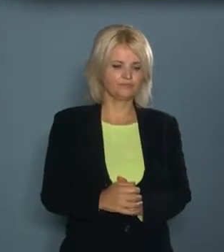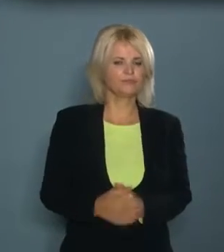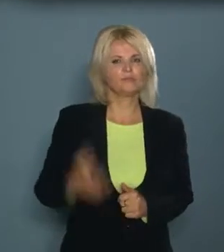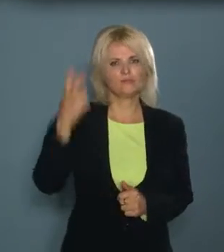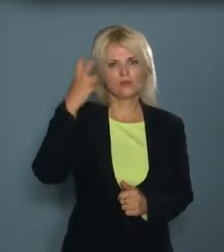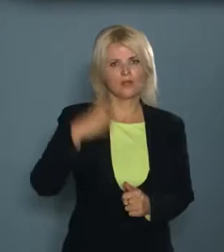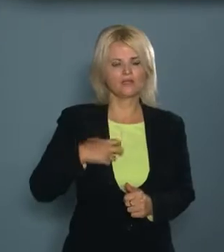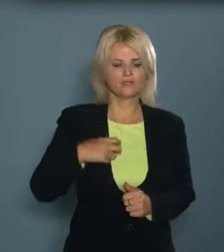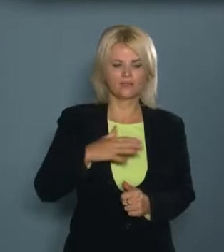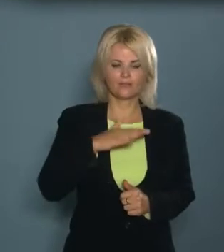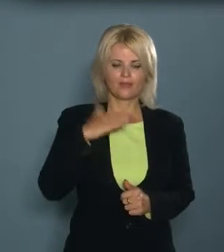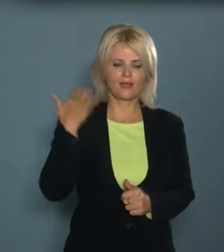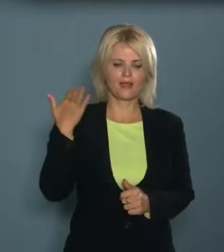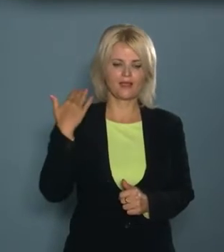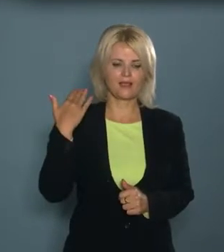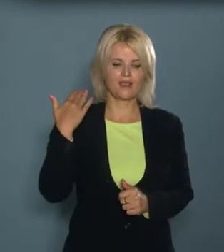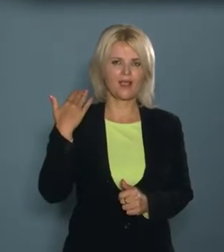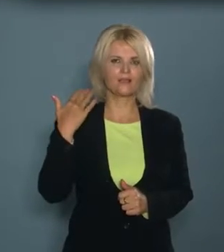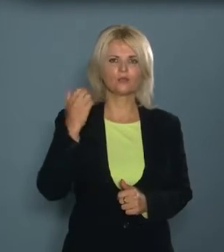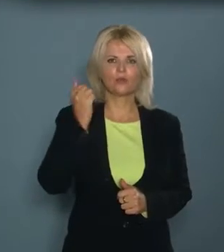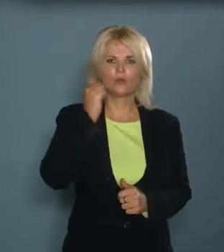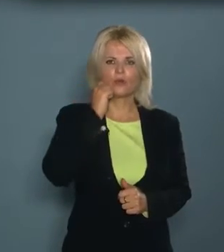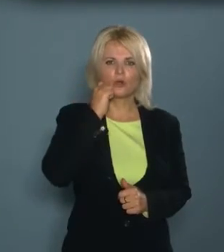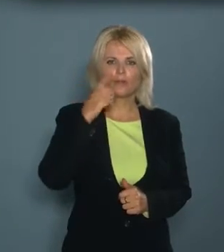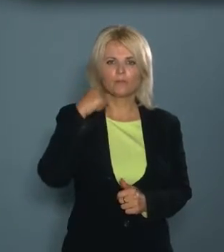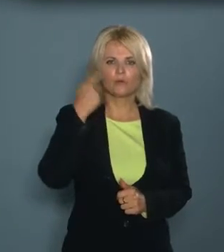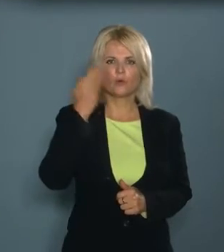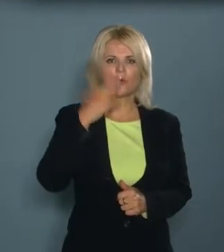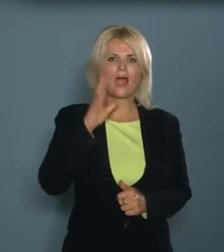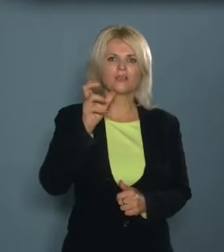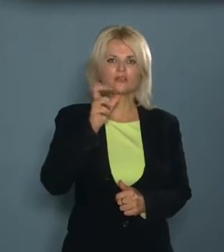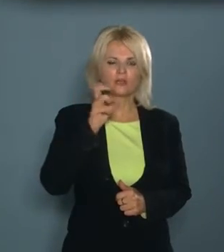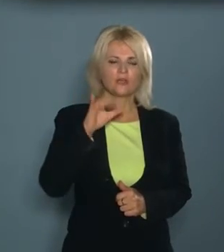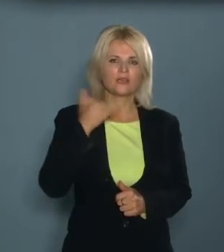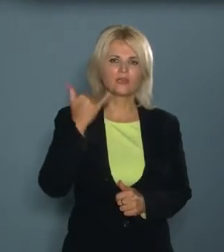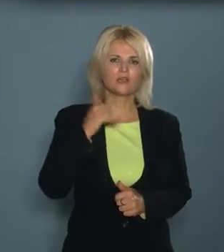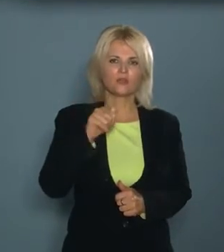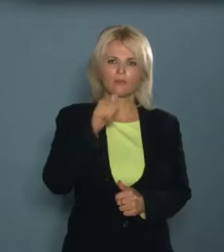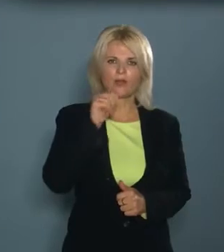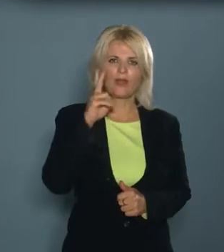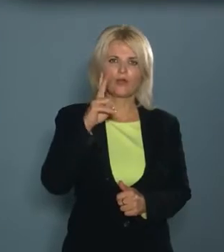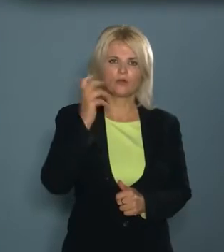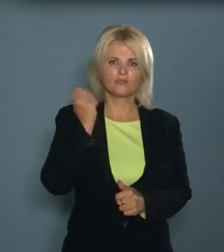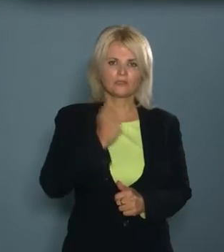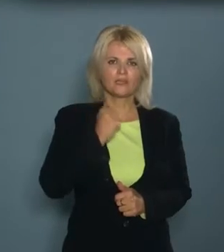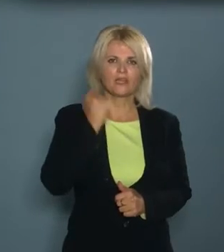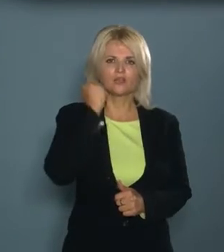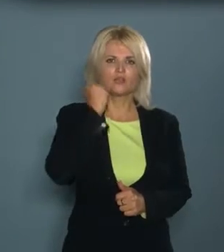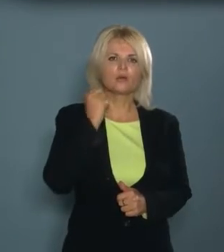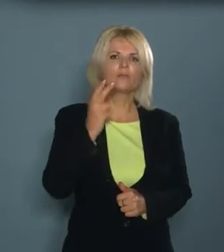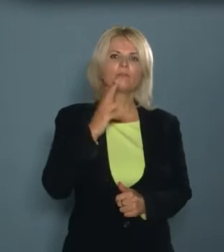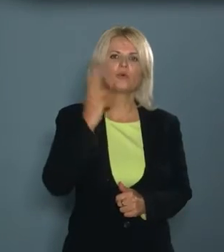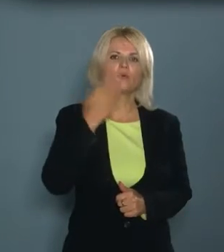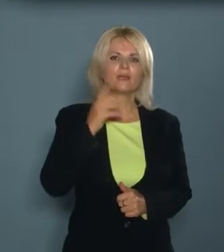hiszem elegendő Buhit, Mohácsot, Pákozdot említeni, és minden magyar ember érti és tudja,